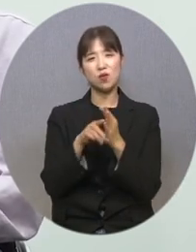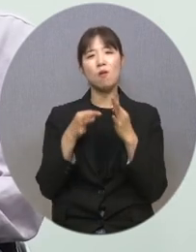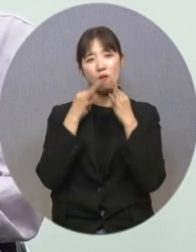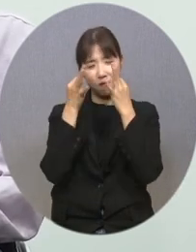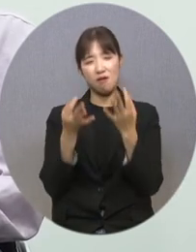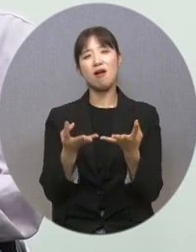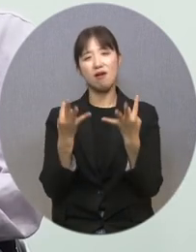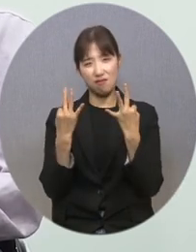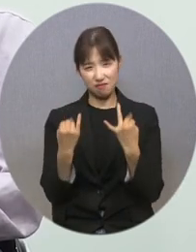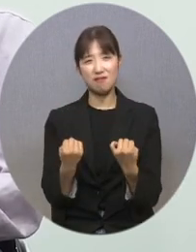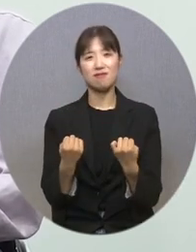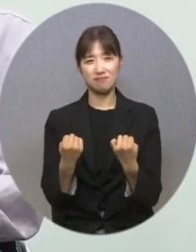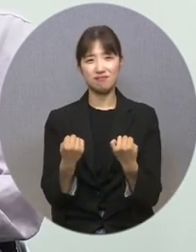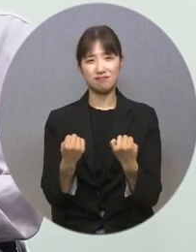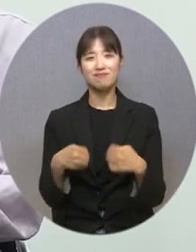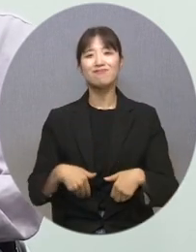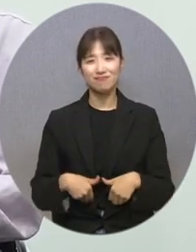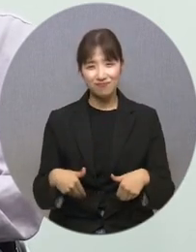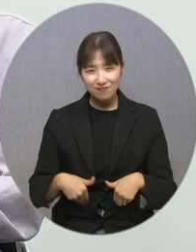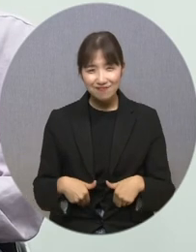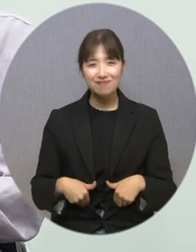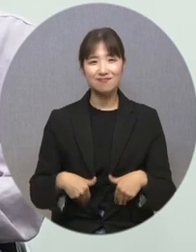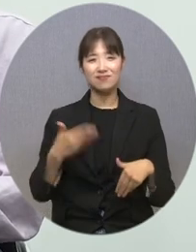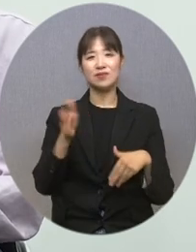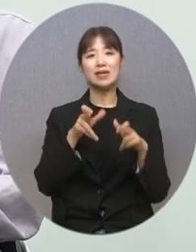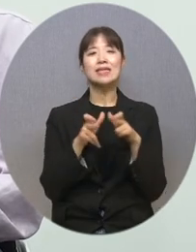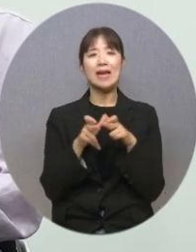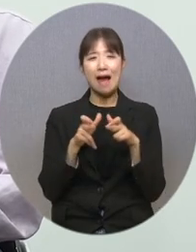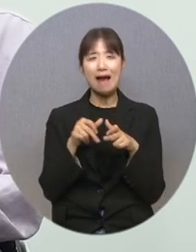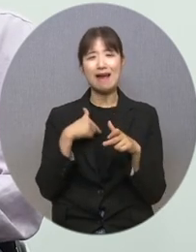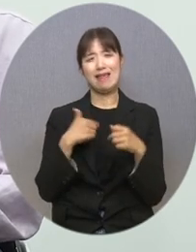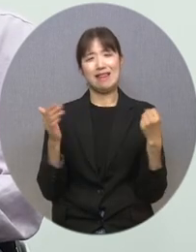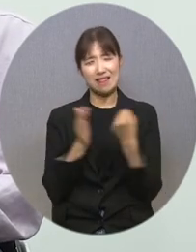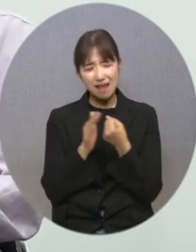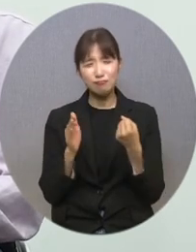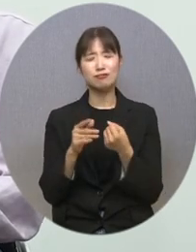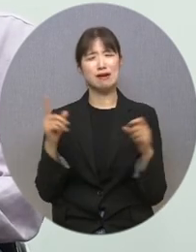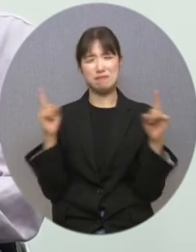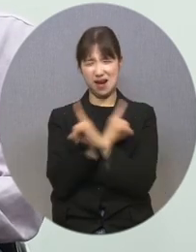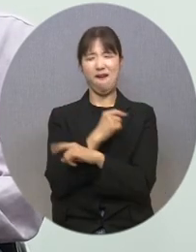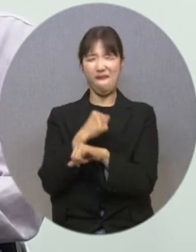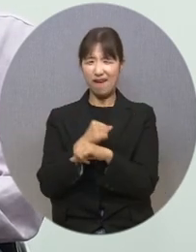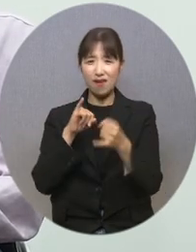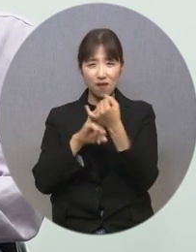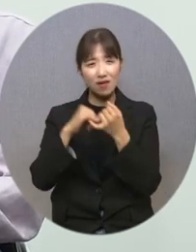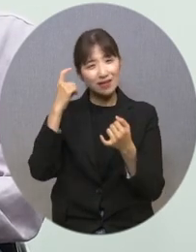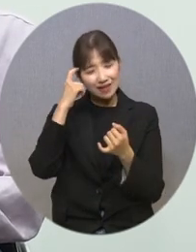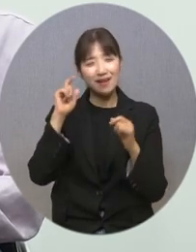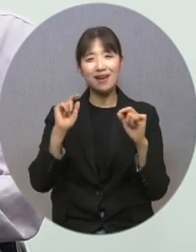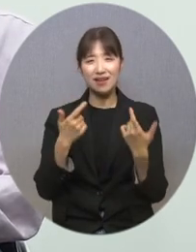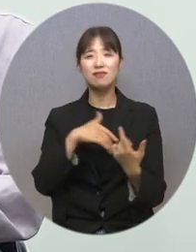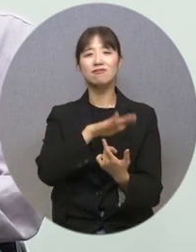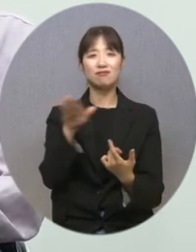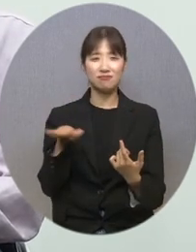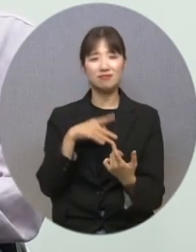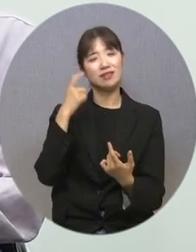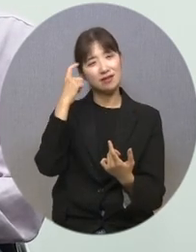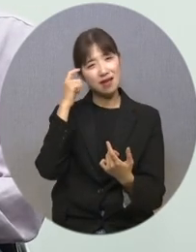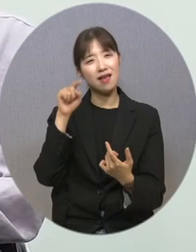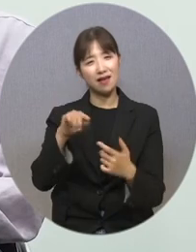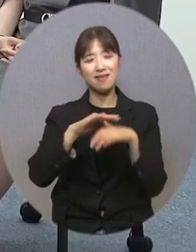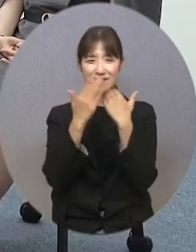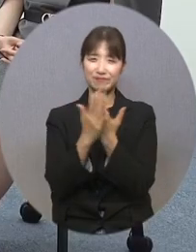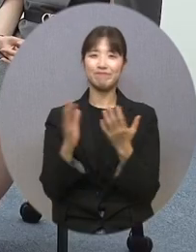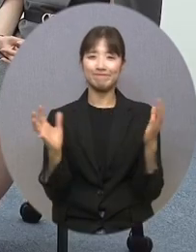변해야 될 것들이 많은 맛 있으나 생애 인 이어서 바꾼다 라는 생각보다는 아우 리들의 목소리들 이렇게